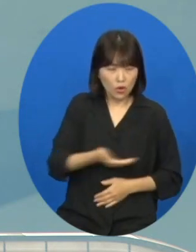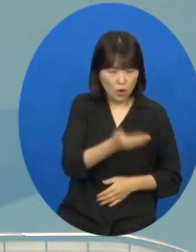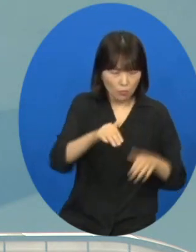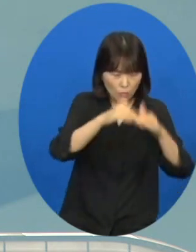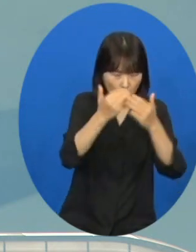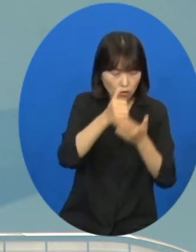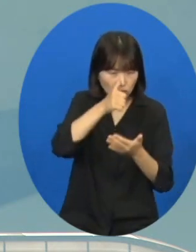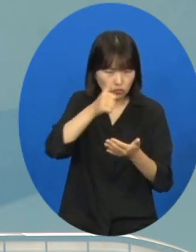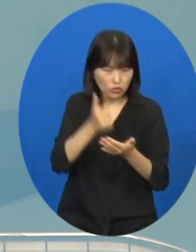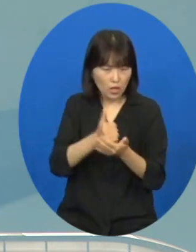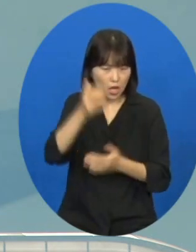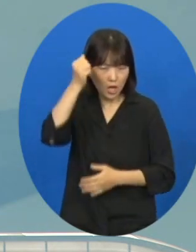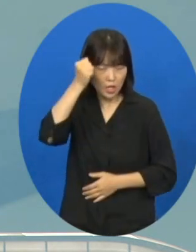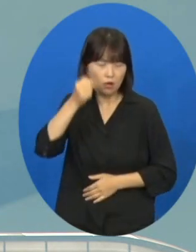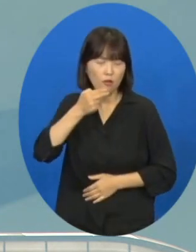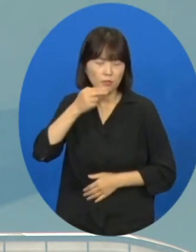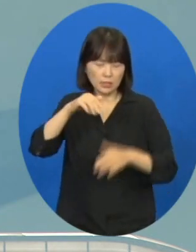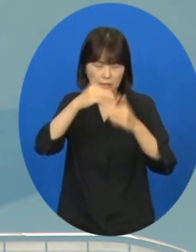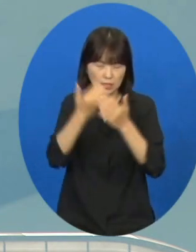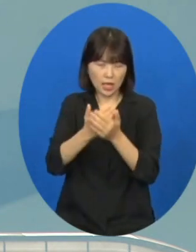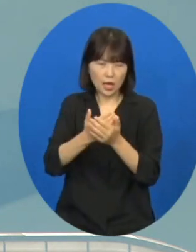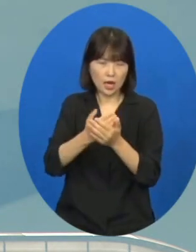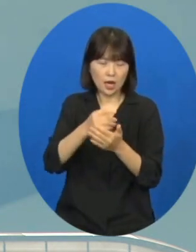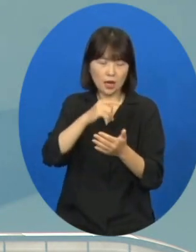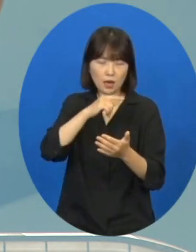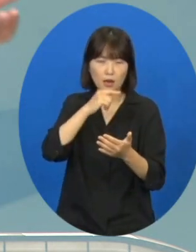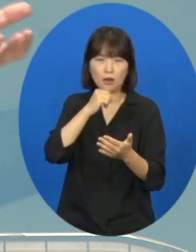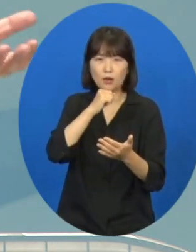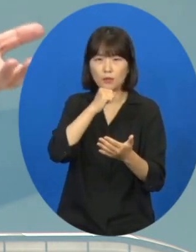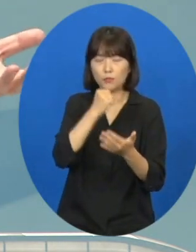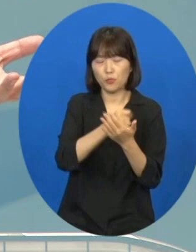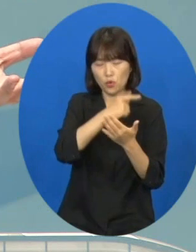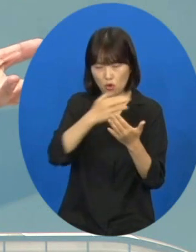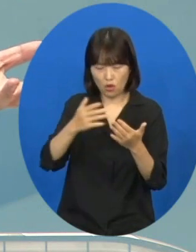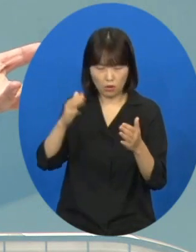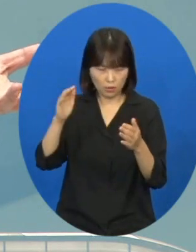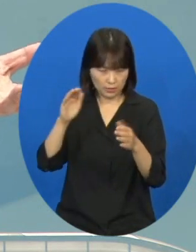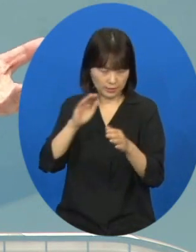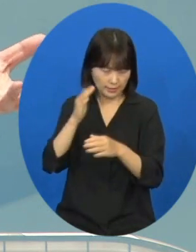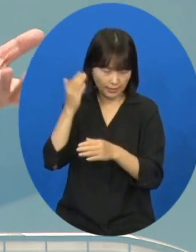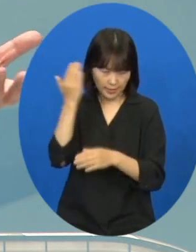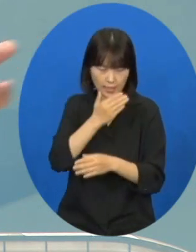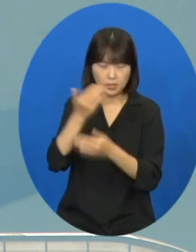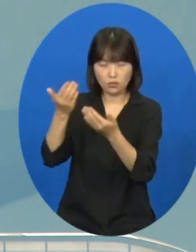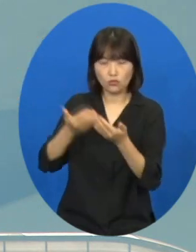하지 않도록 보혈로 씻어주신 분이에요. 하나님의 자녀가 되게 하신 분이에요.